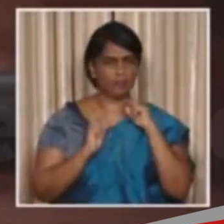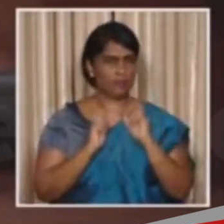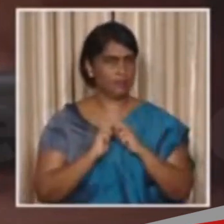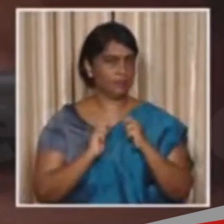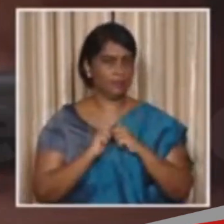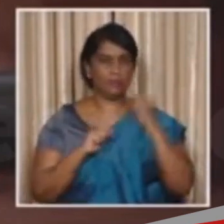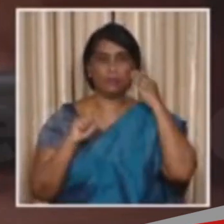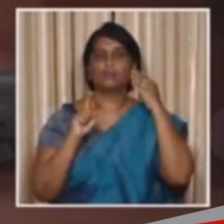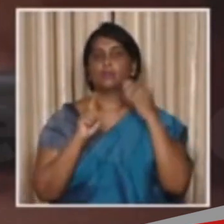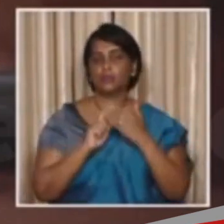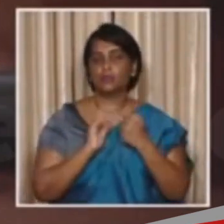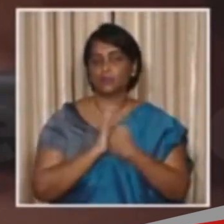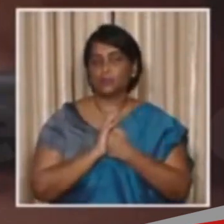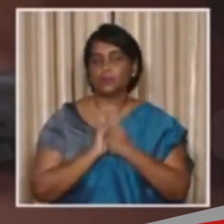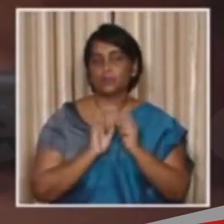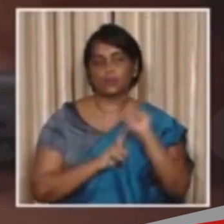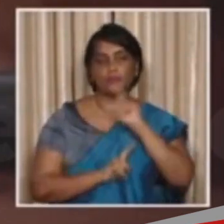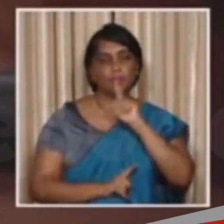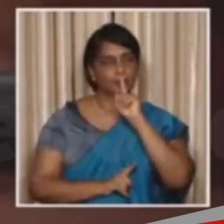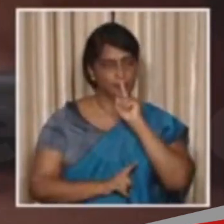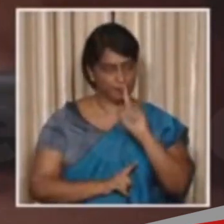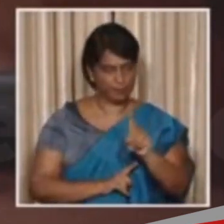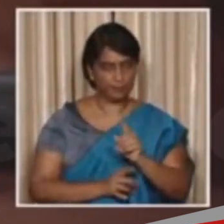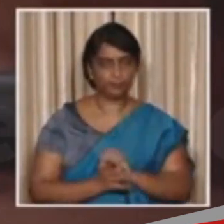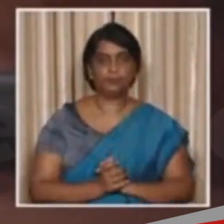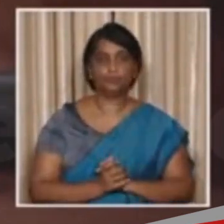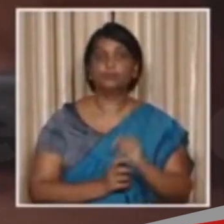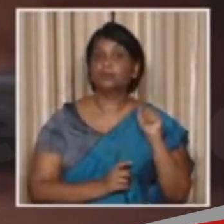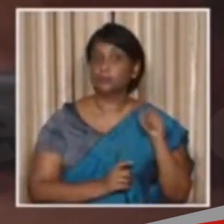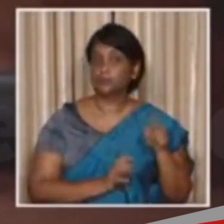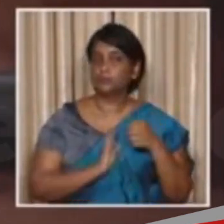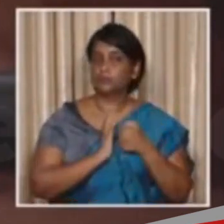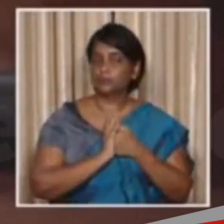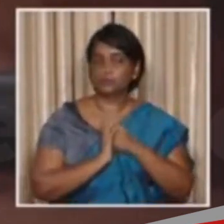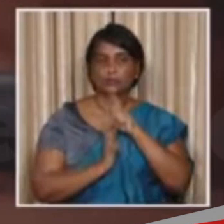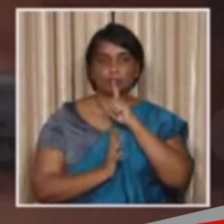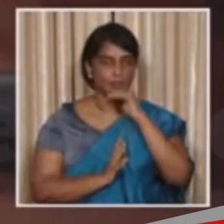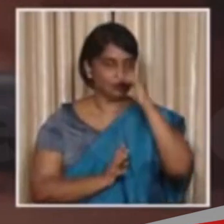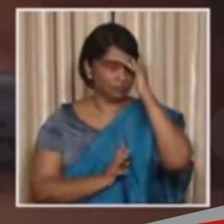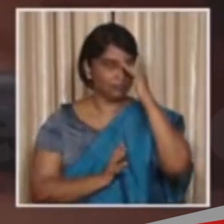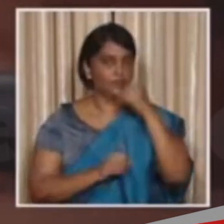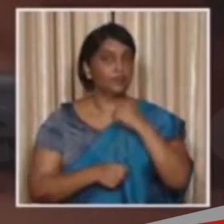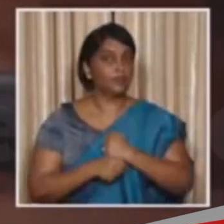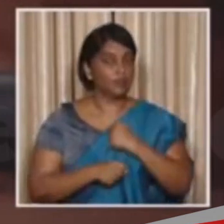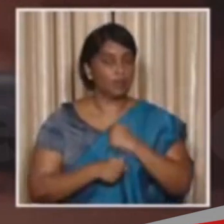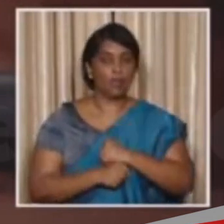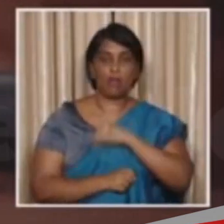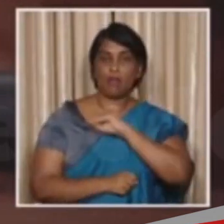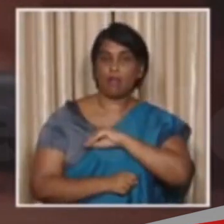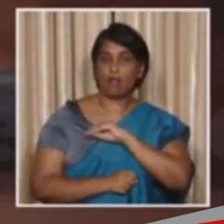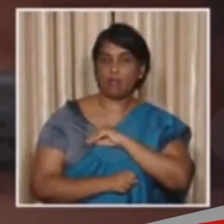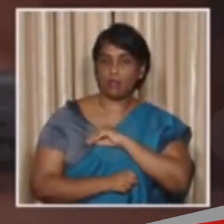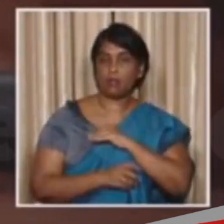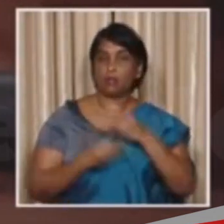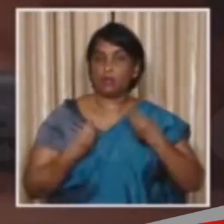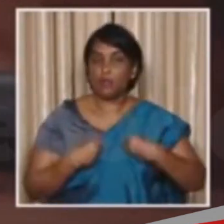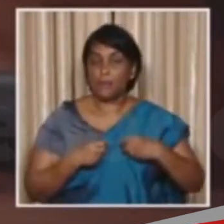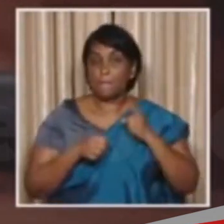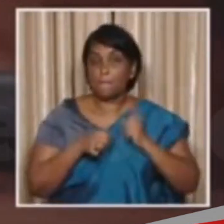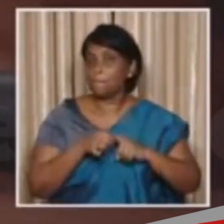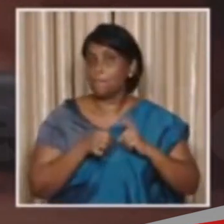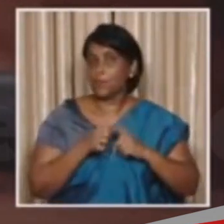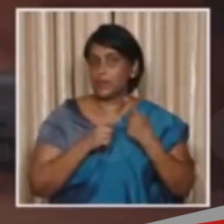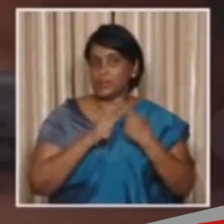තත්ත්වය පිළිබඳ මේ ගරු සභාවේ අවධානය යොමු කරන කැමැත්තෙන්. මේක ගරු කථානායකතුම රාජ්‍ය ආදායම් අහිමිවීම පිළිබඳ ප්‍රශ්නයක් විතරක්